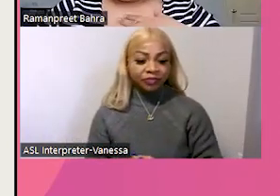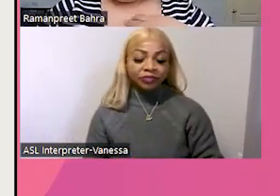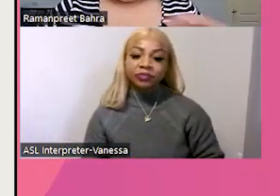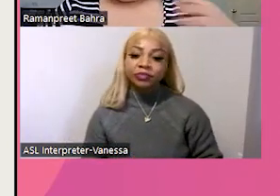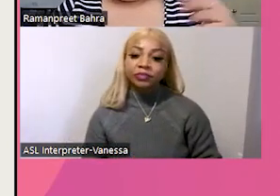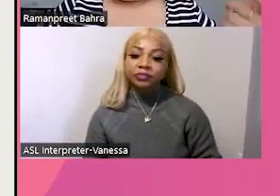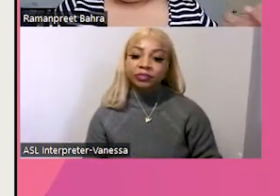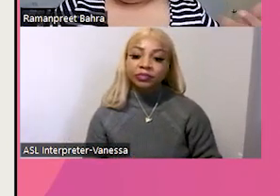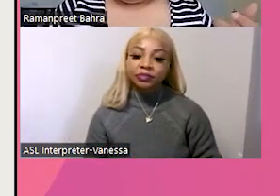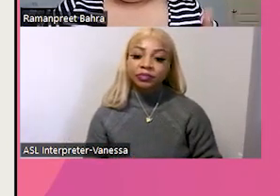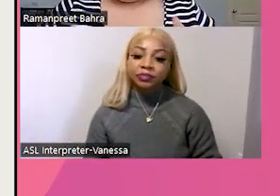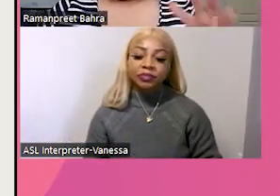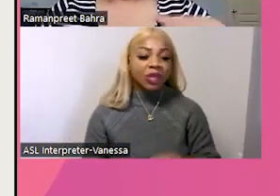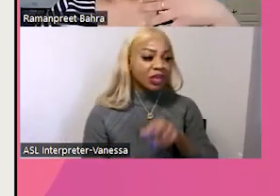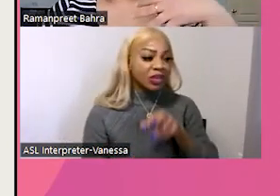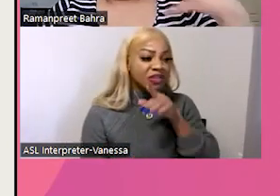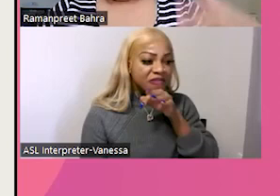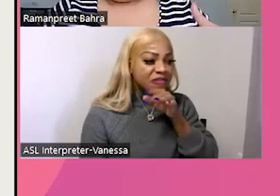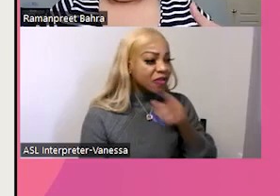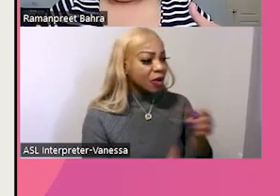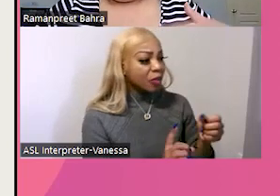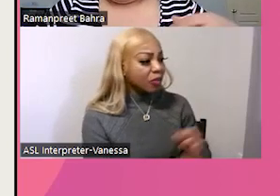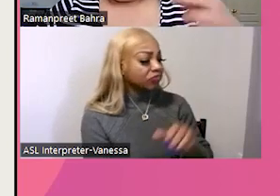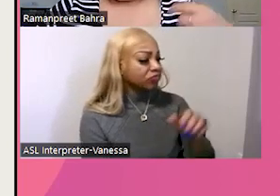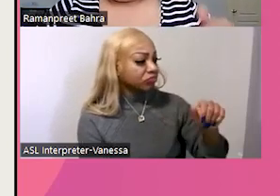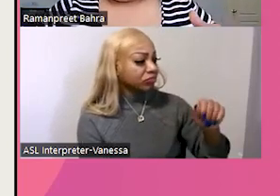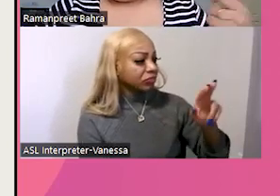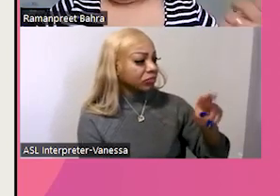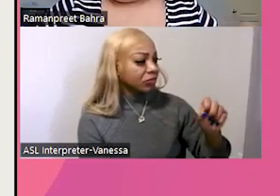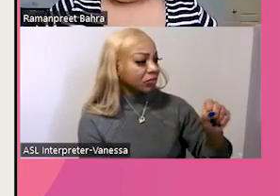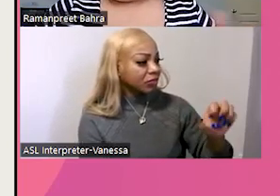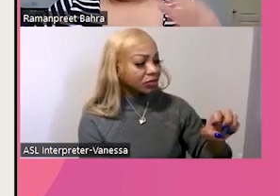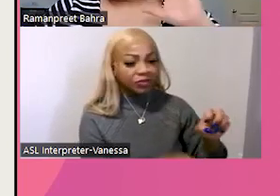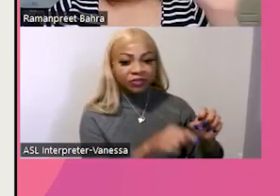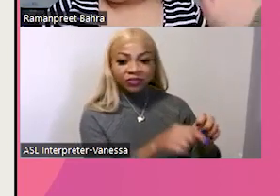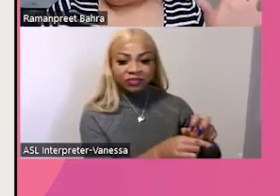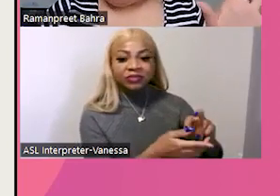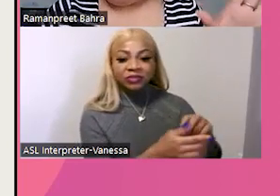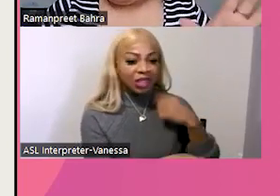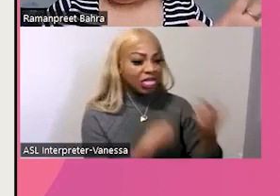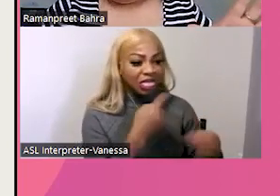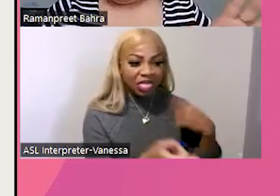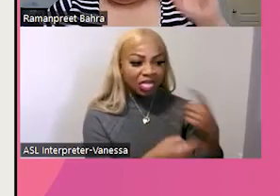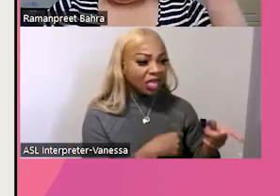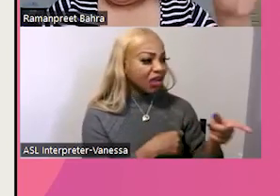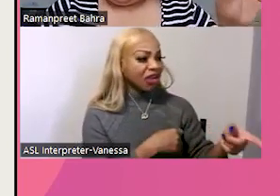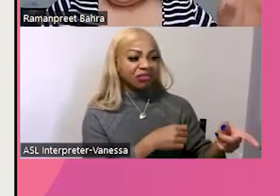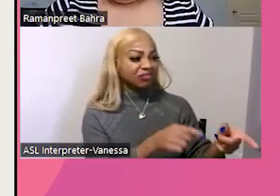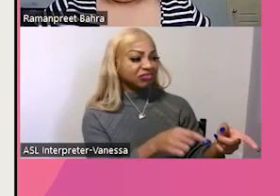est en raison, en fait, de des modèles sociaux de la santé, de la